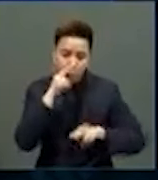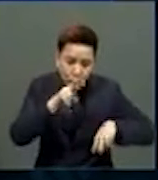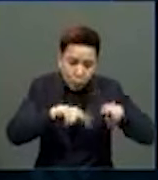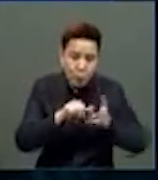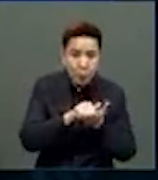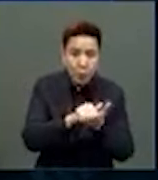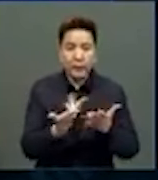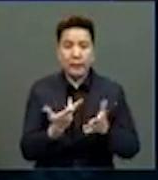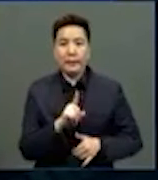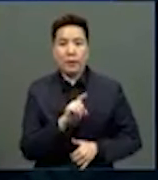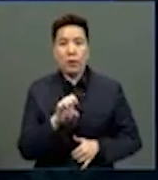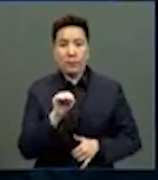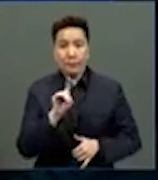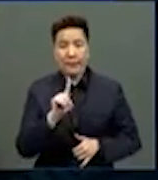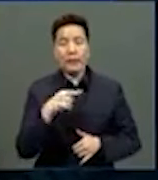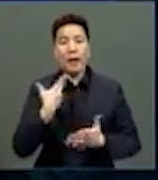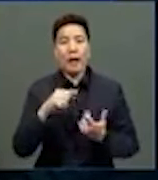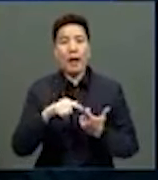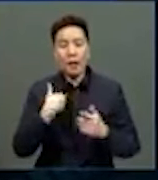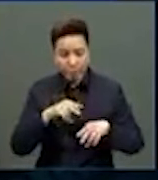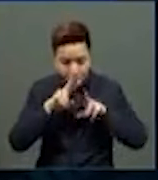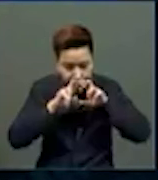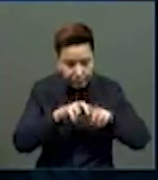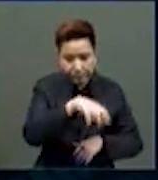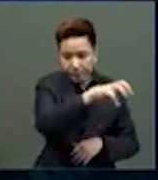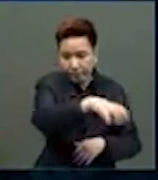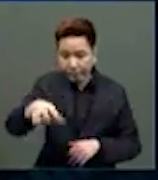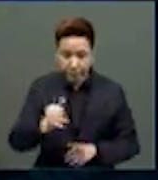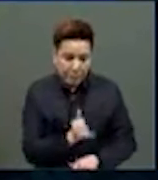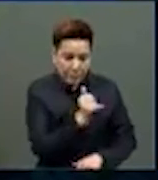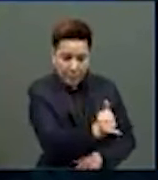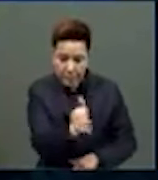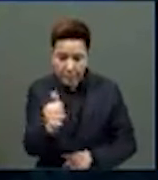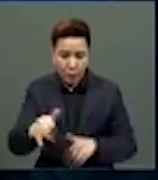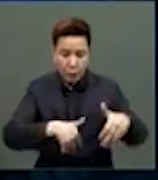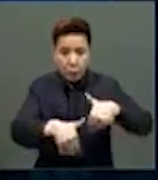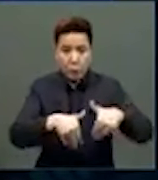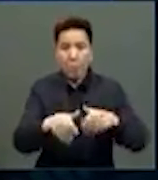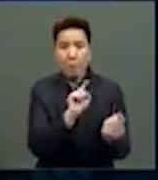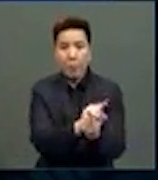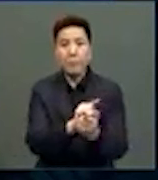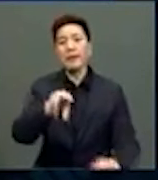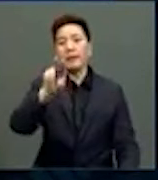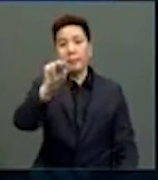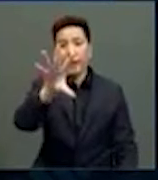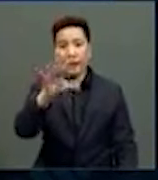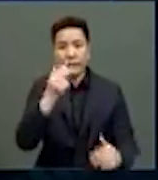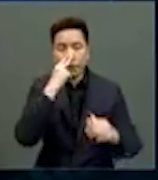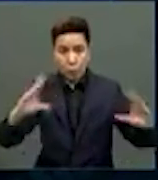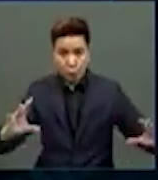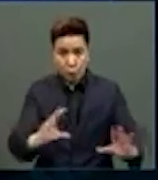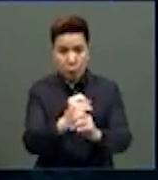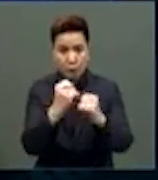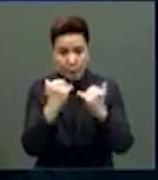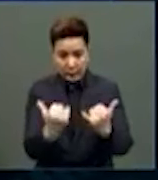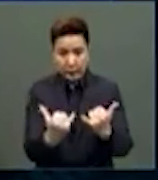ระบบบริการ 141รายเป็นการค้นหาผู้ติดเชื้อเชิงรุกในชุมชน 35รายค่ะรวมแล้วก็